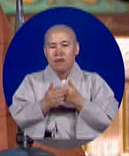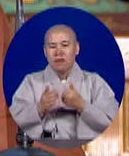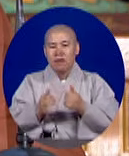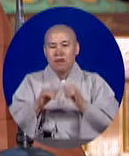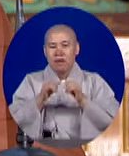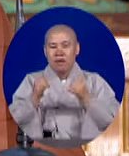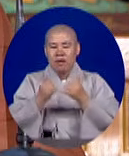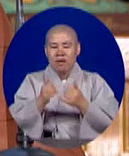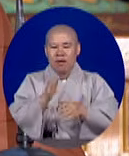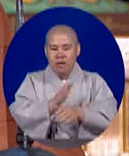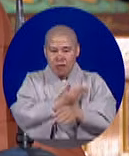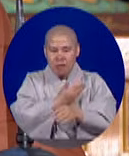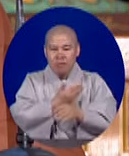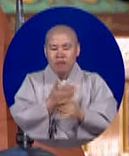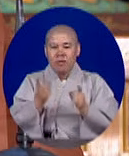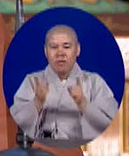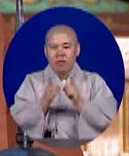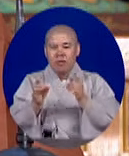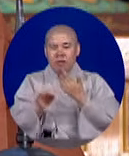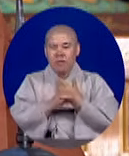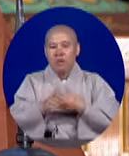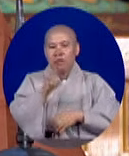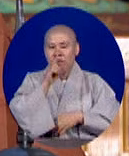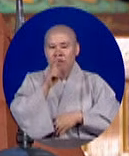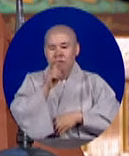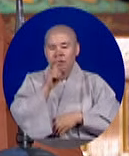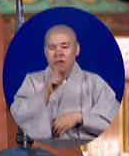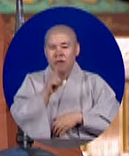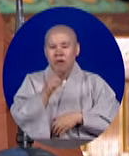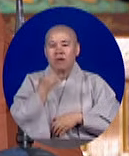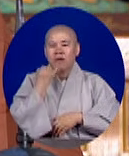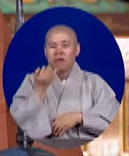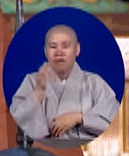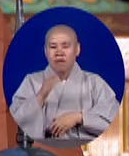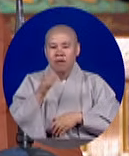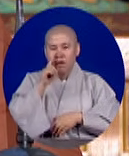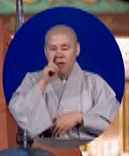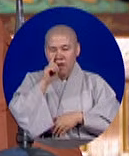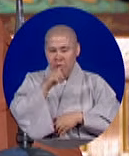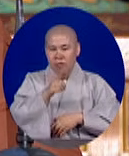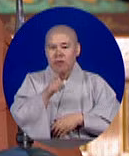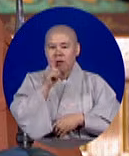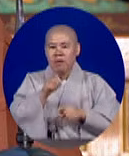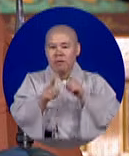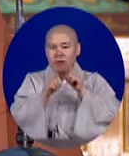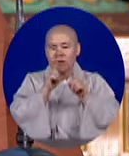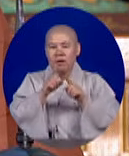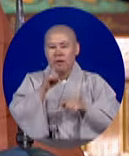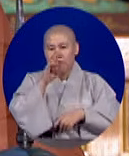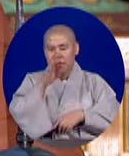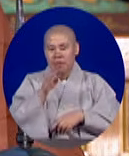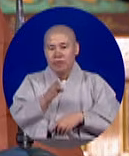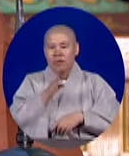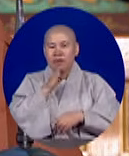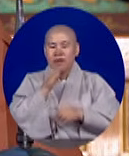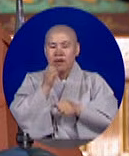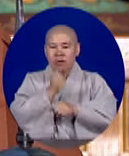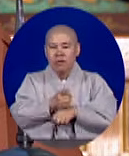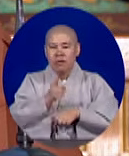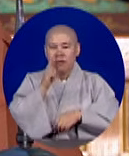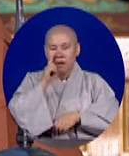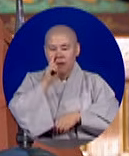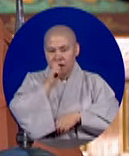인연을 잘못 지었다 이건 말이 되지만 악하다 이건 말이 안 돼요. 진성은 그게 악한 게 아니거든요.